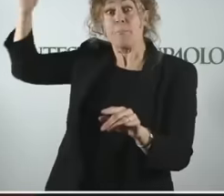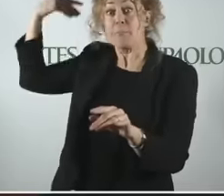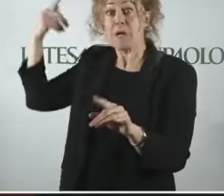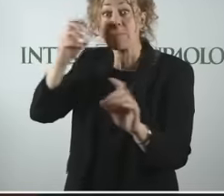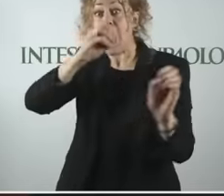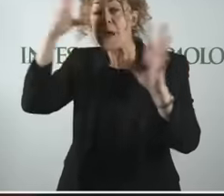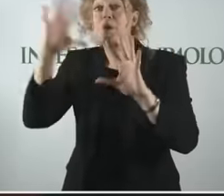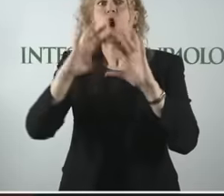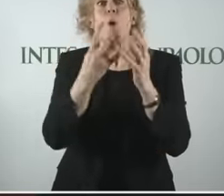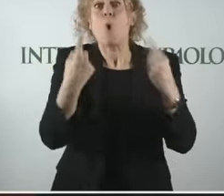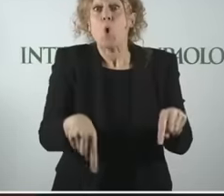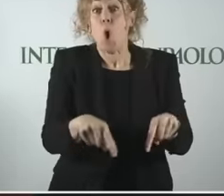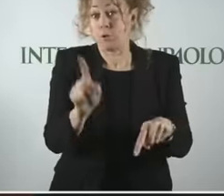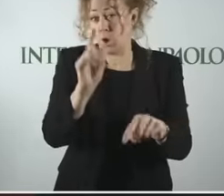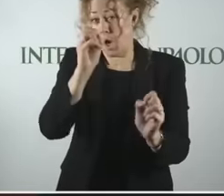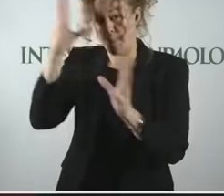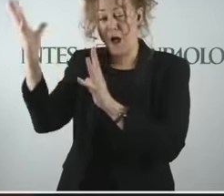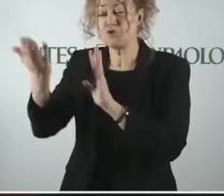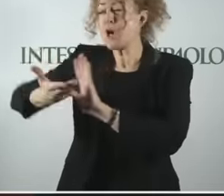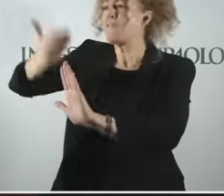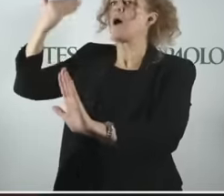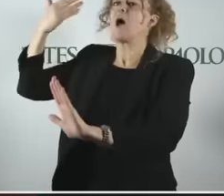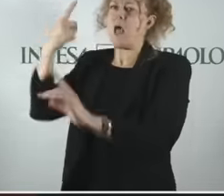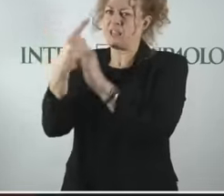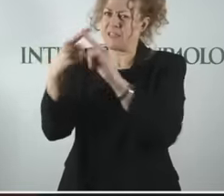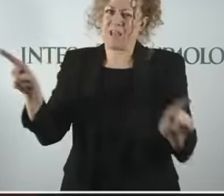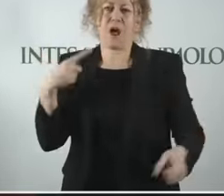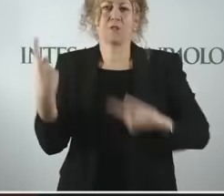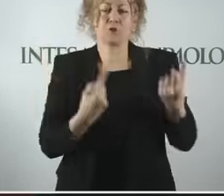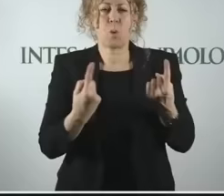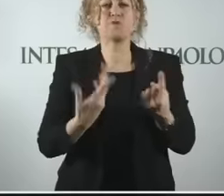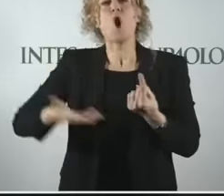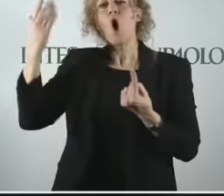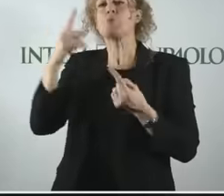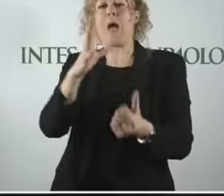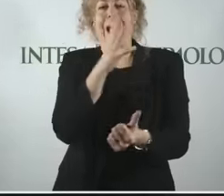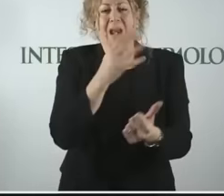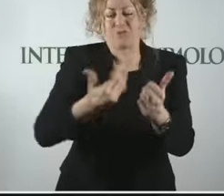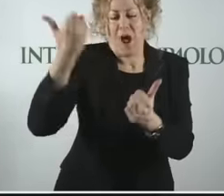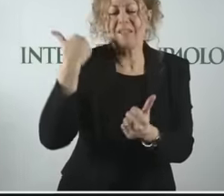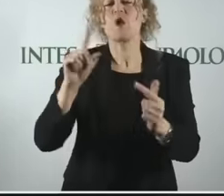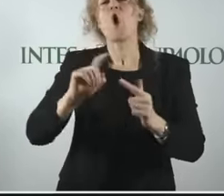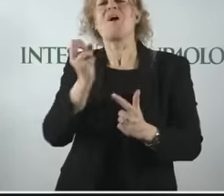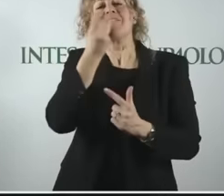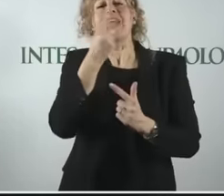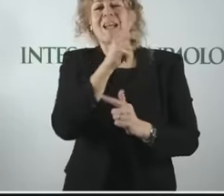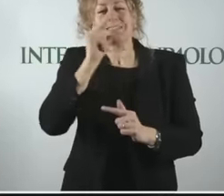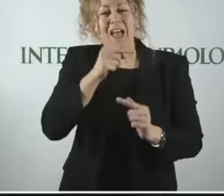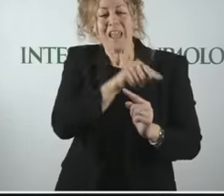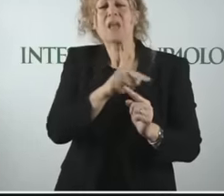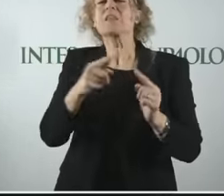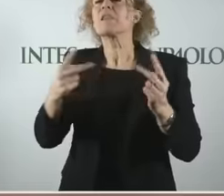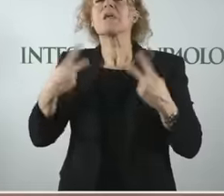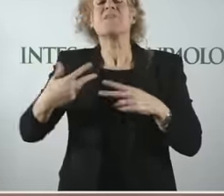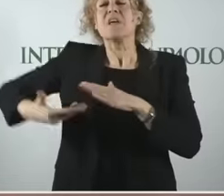potesse esistere un mondo così e quindi per loro che tu vivessi nella Grecia antica o nella Firenze di Dante il